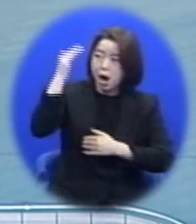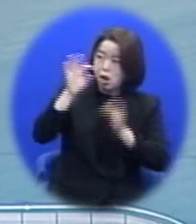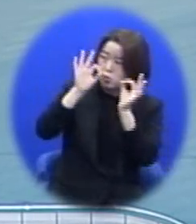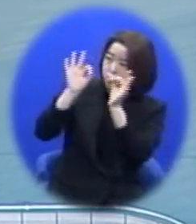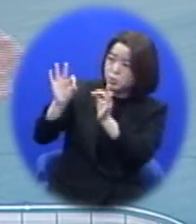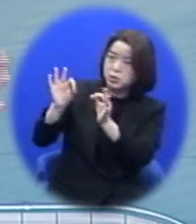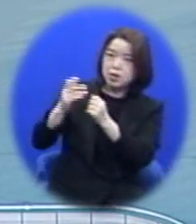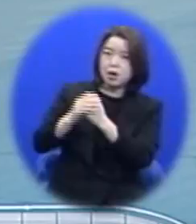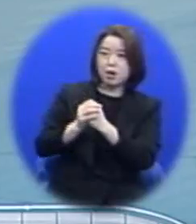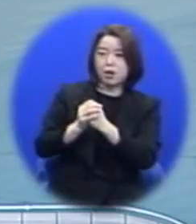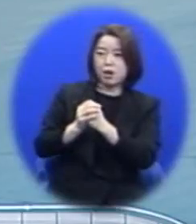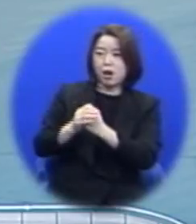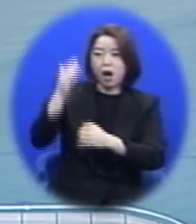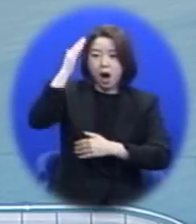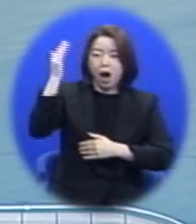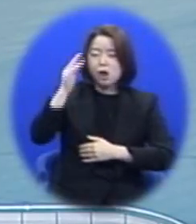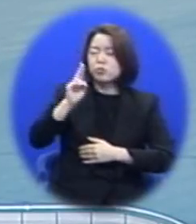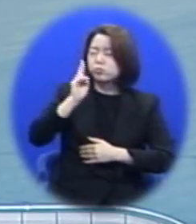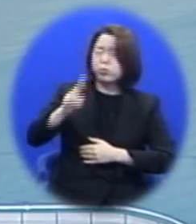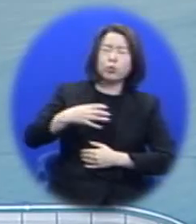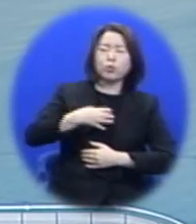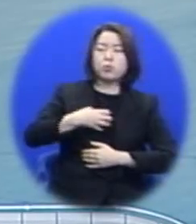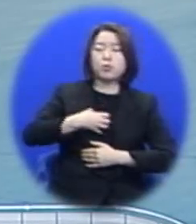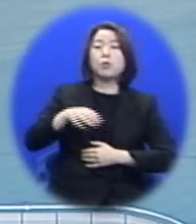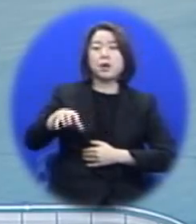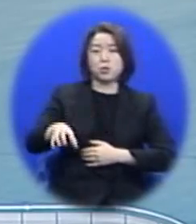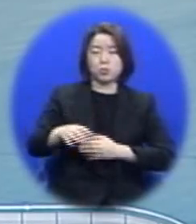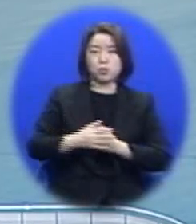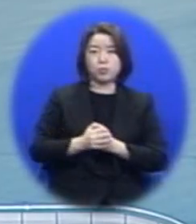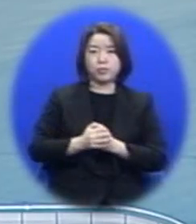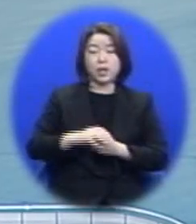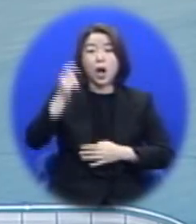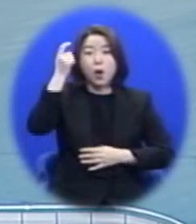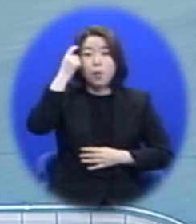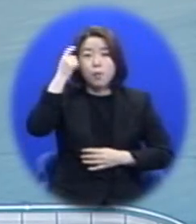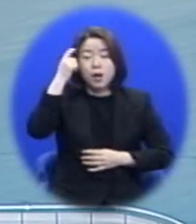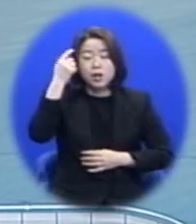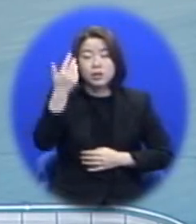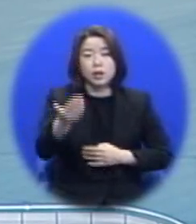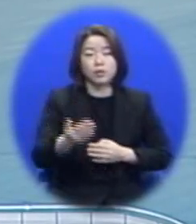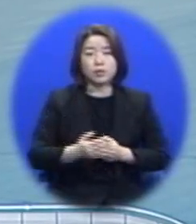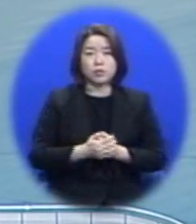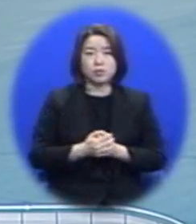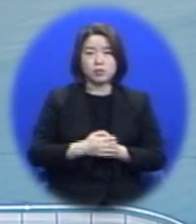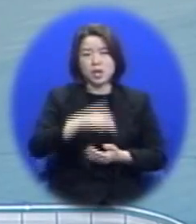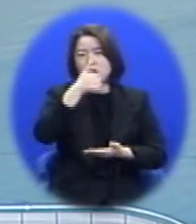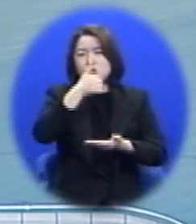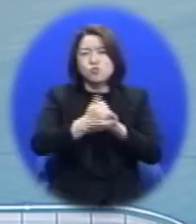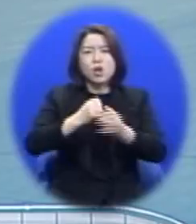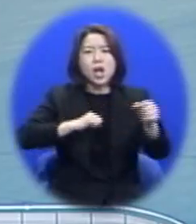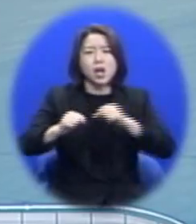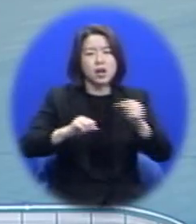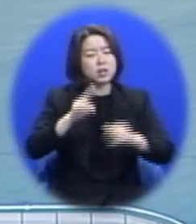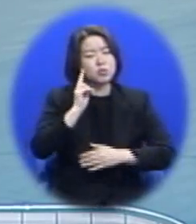한국이 너무너무 위험한 곳이에요. 여러분, 어째서 한국이 위험합니까? 죄짓기 너무